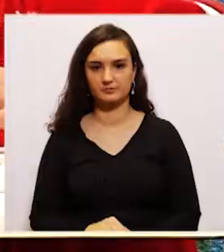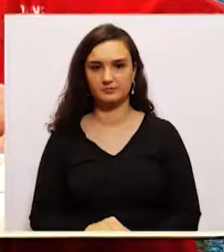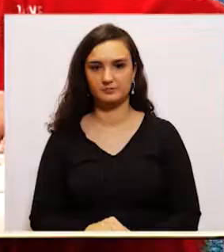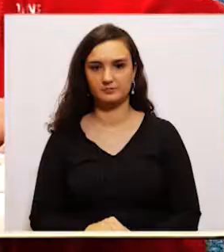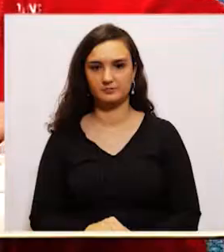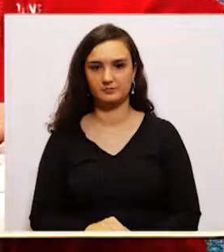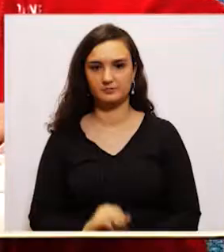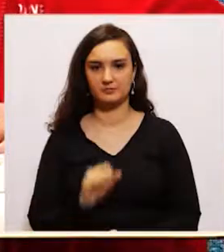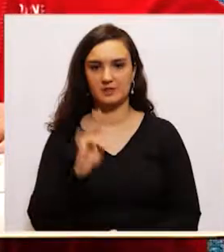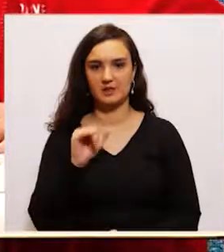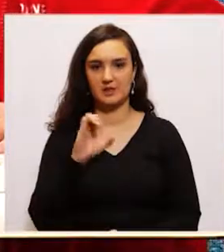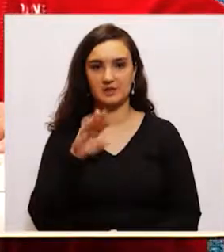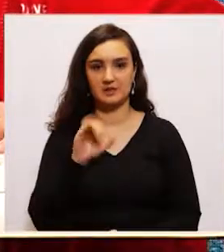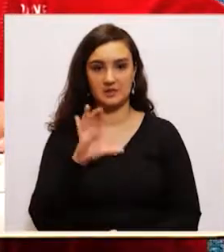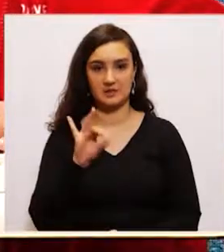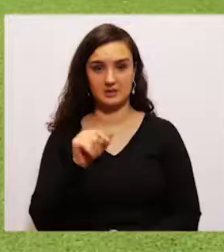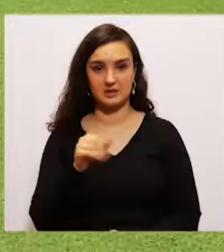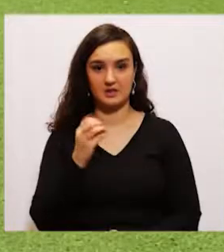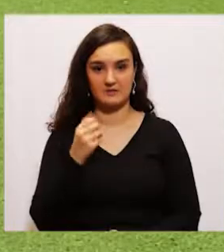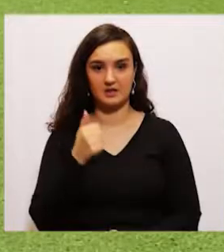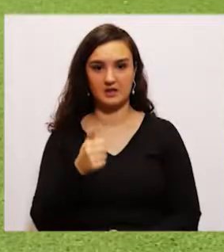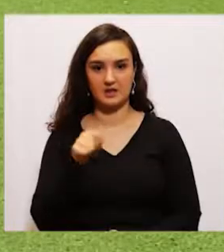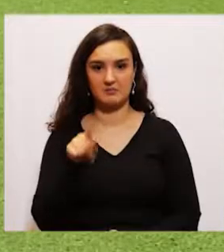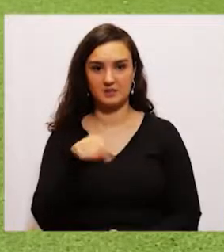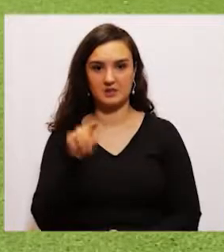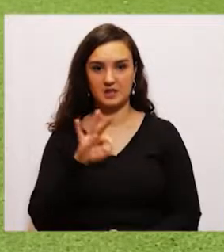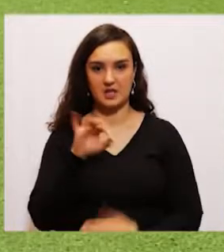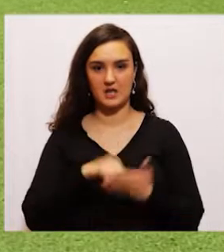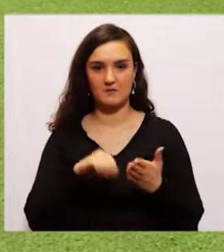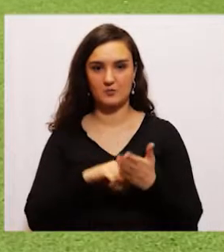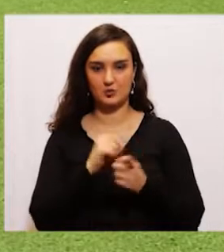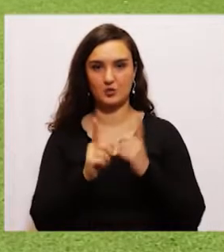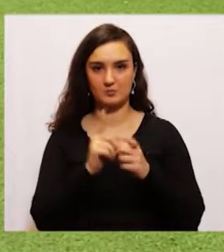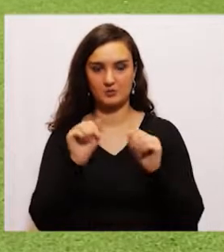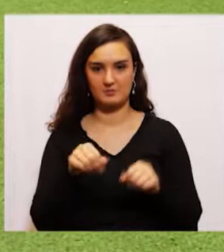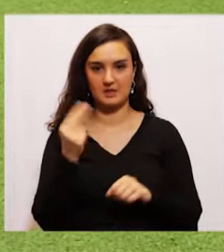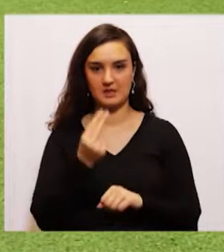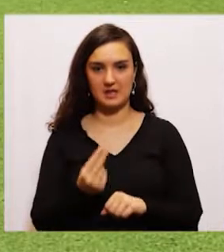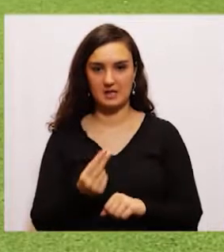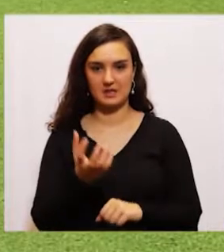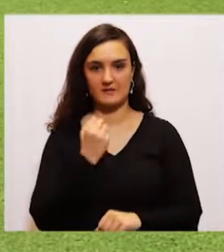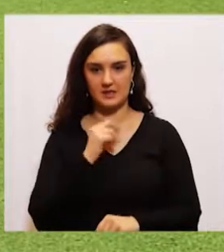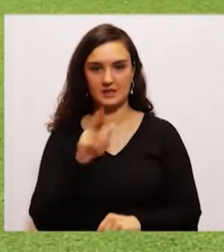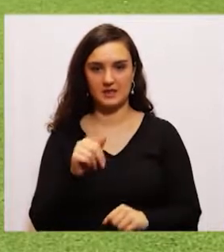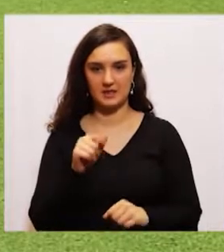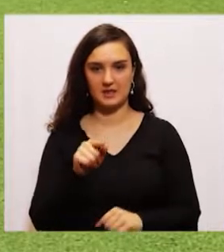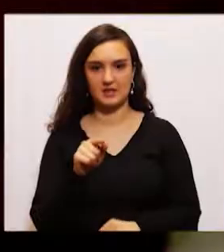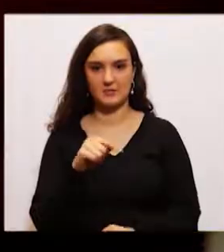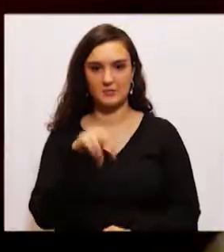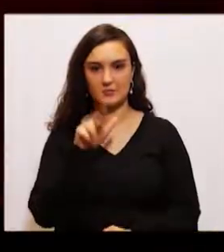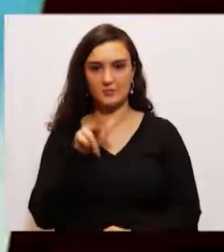ანასტასია ია კიდე კარგი ამის გამოსწორება შეიძლება ნახატი ავიღე და ფუნჯი